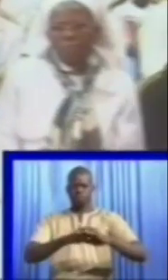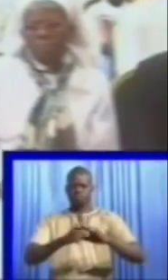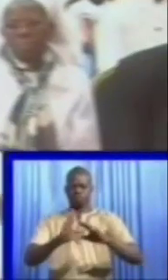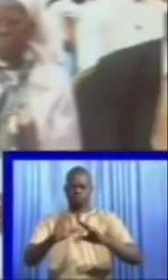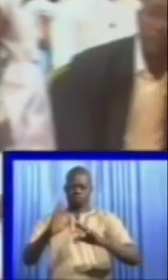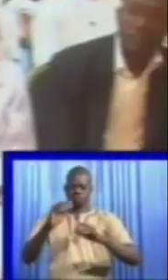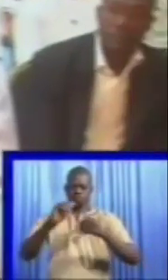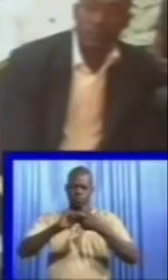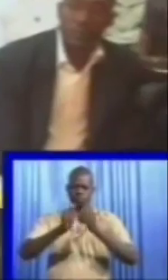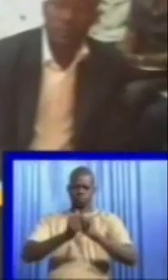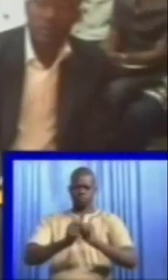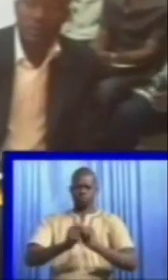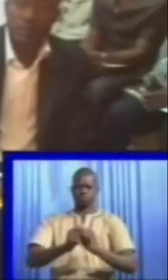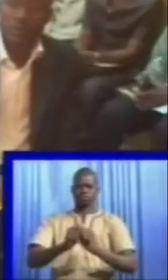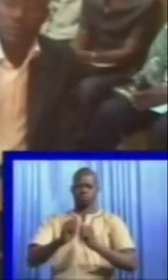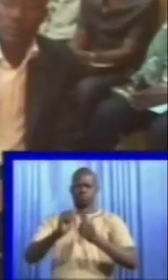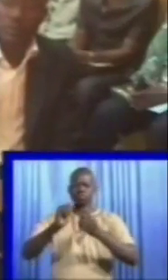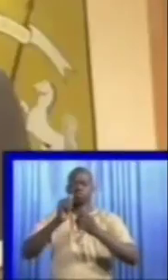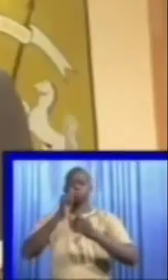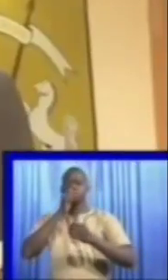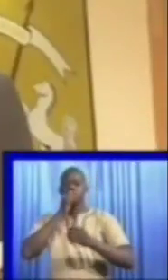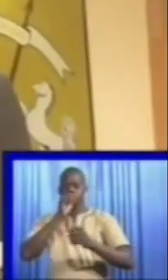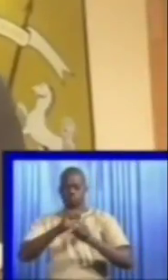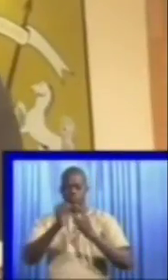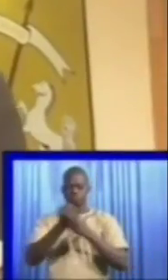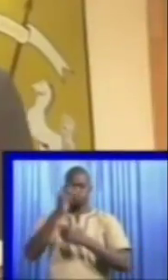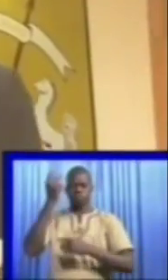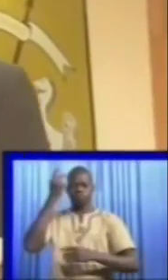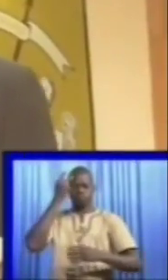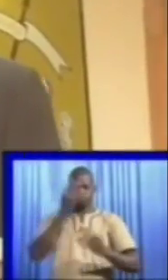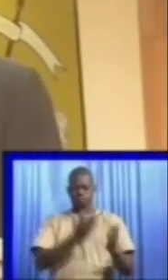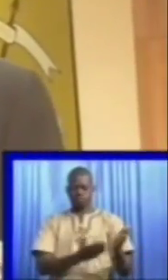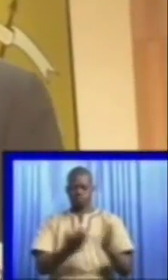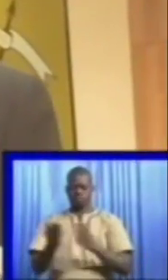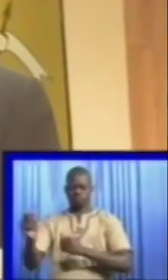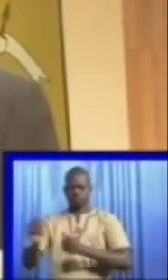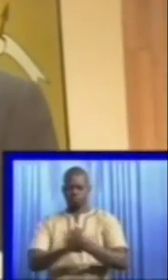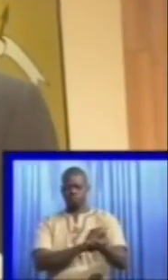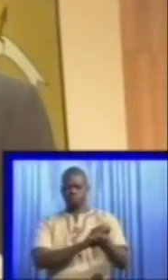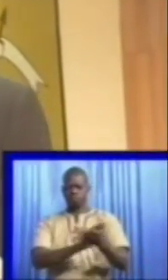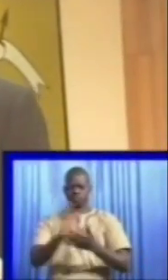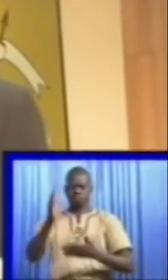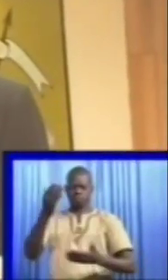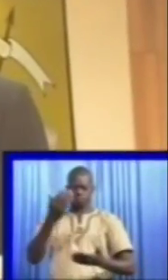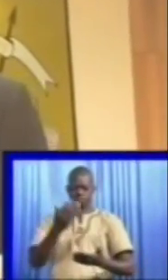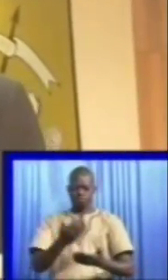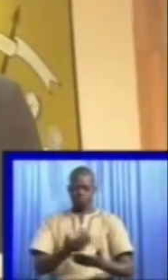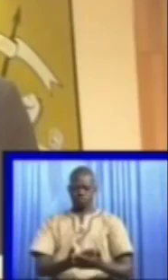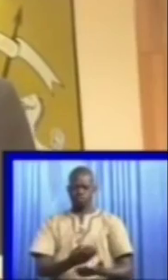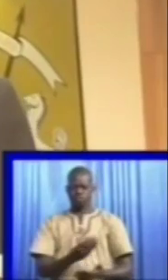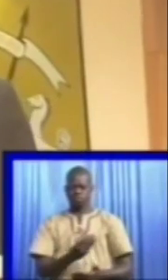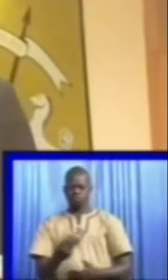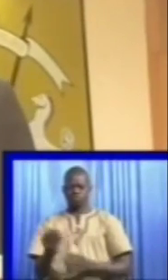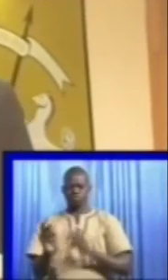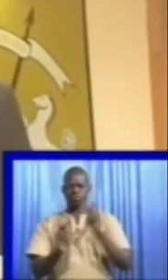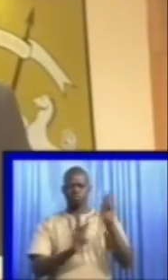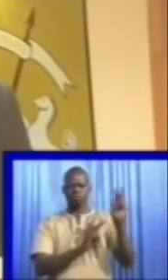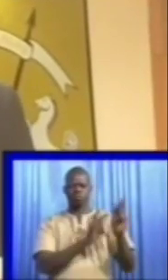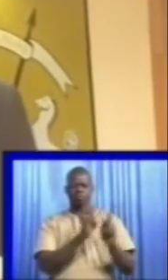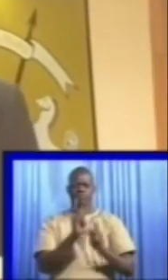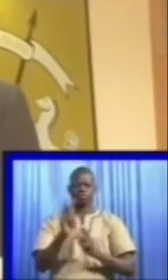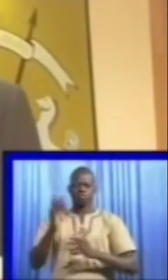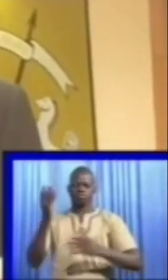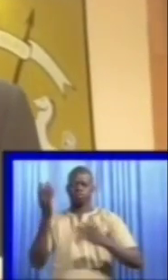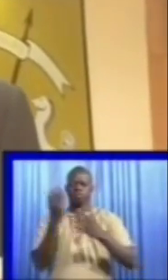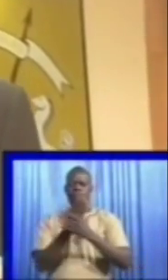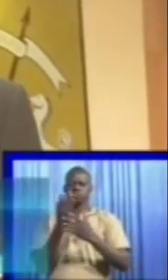épreuve la stabilité sociopolitique et entraînant la destruction de biens publics et privés, la perturbation